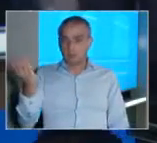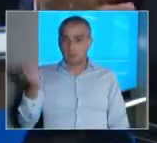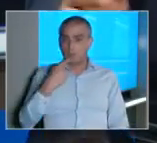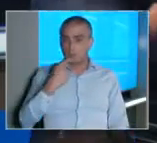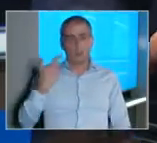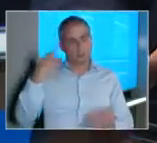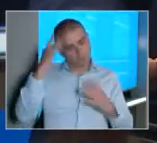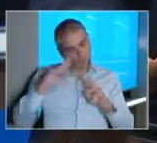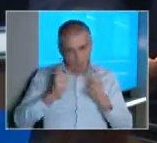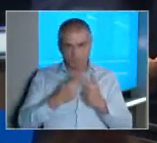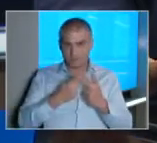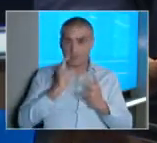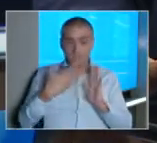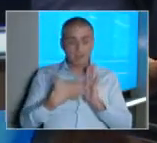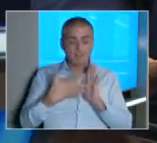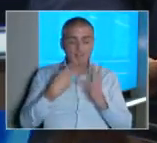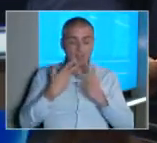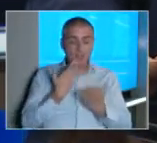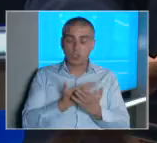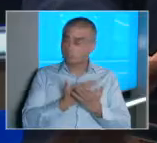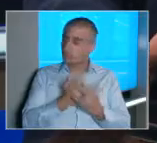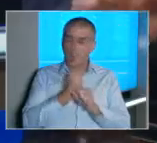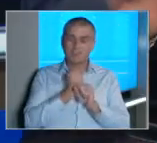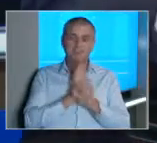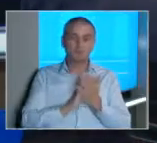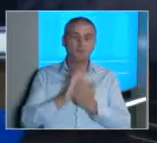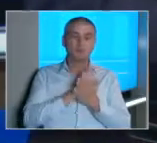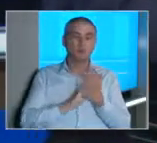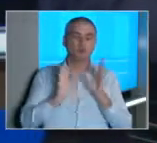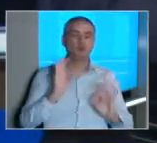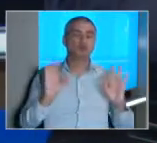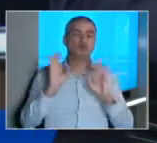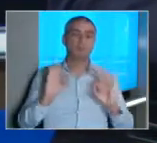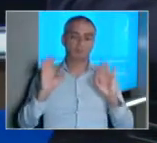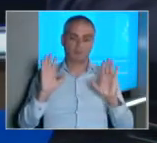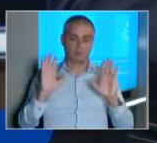שאומרים אכפת לנו מהקהילה. זה לא עלי תאנה למנות שר משפטים. לא עשיתם שום דבר אמיתי